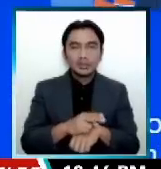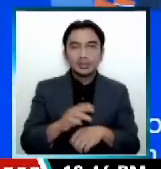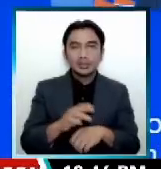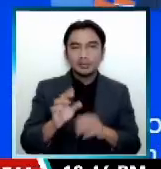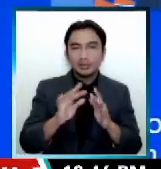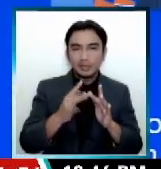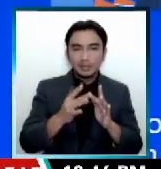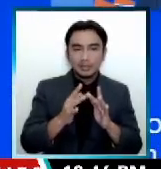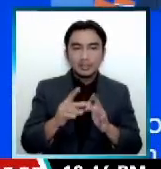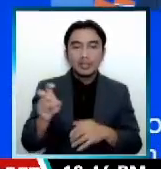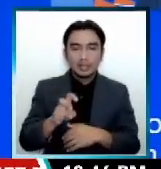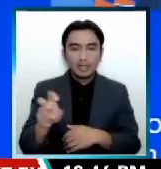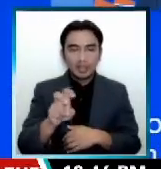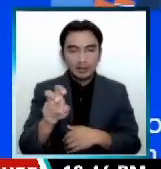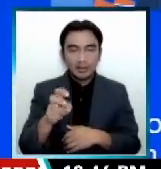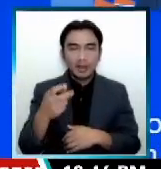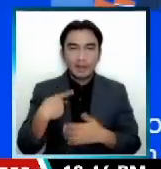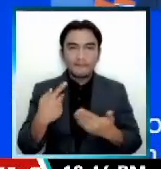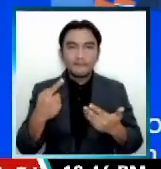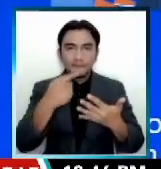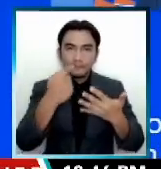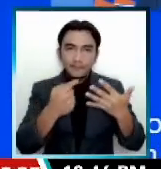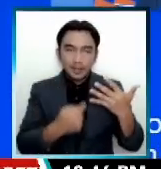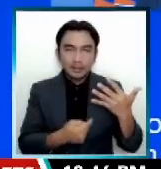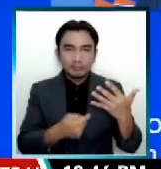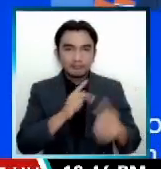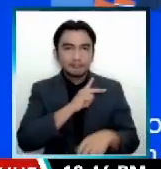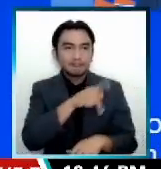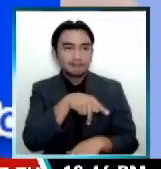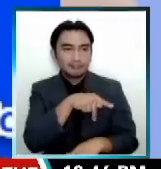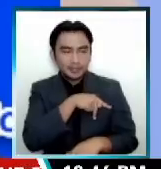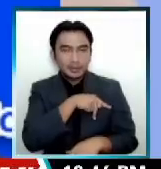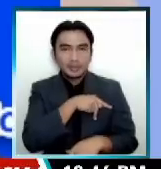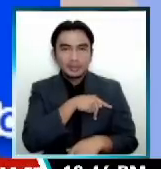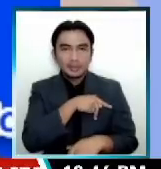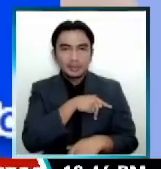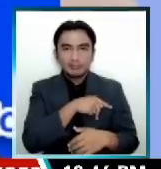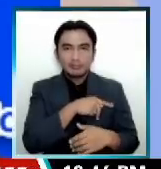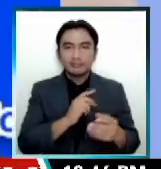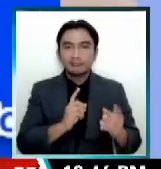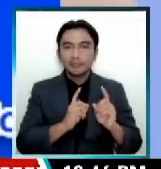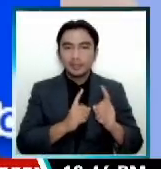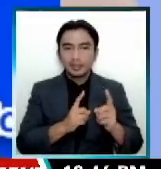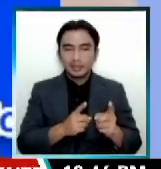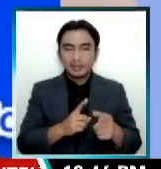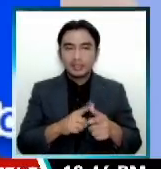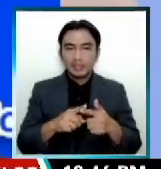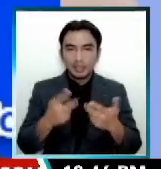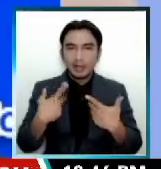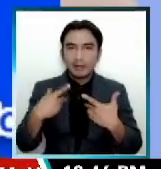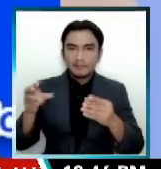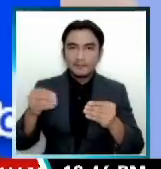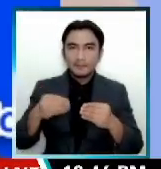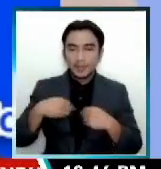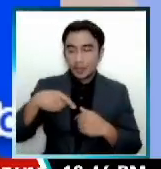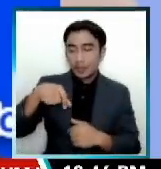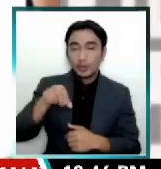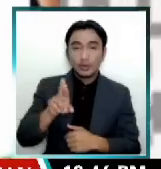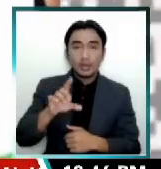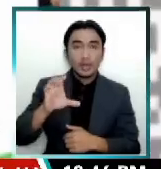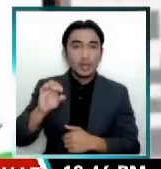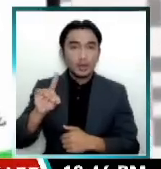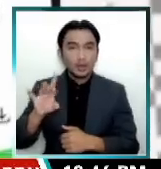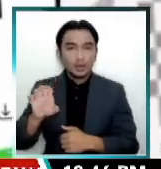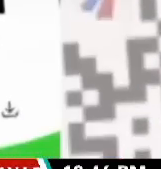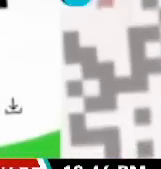etravel.gov.ph, kompletuhin ang mga hinihinging impormasyon, saka i-download ang ibibigay na QR code. Para sa mga balikbayan, ito na